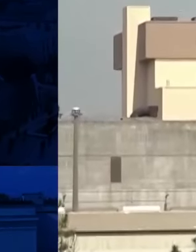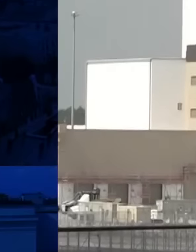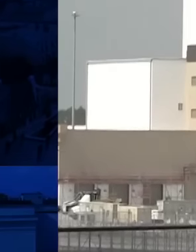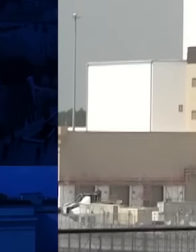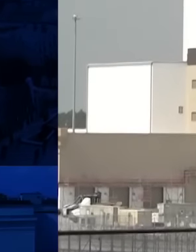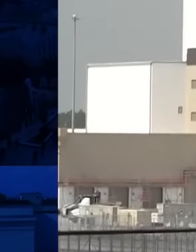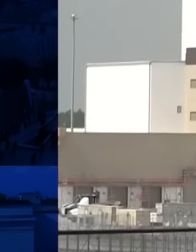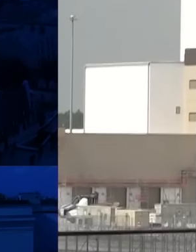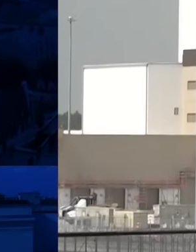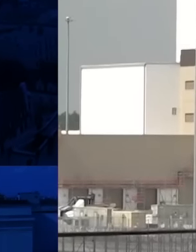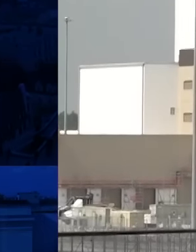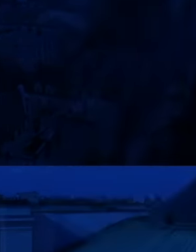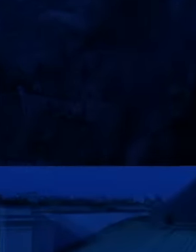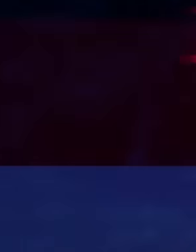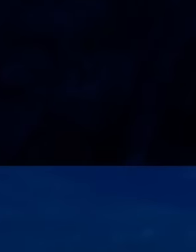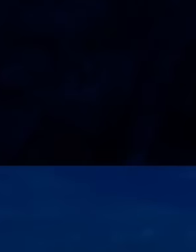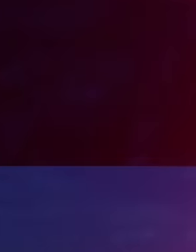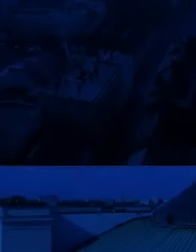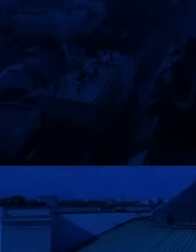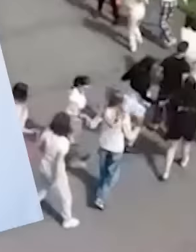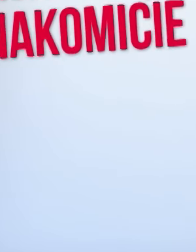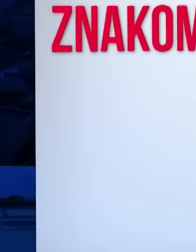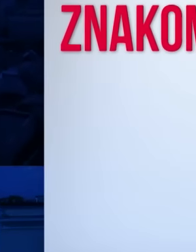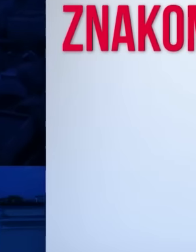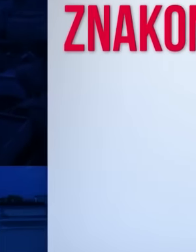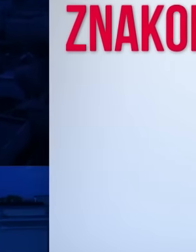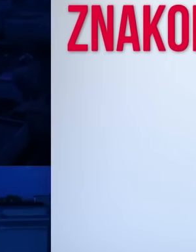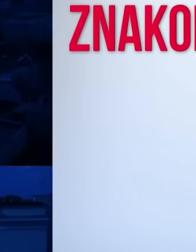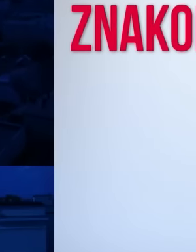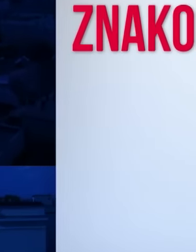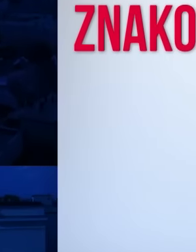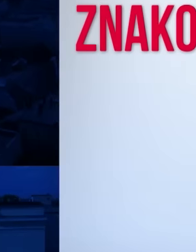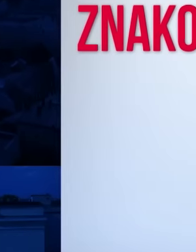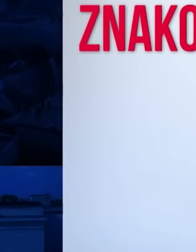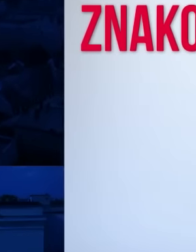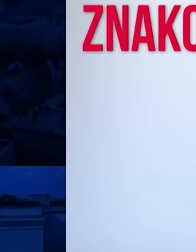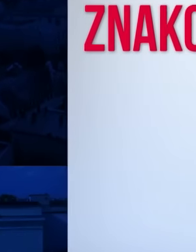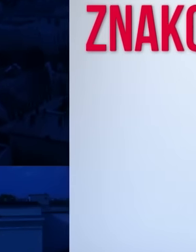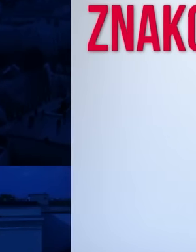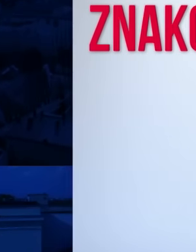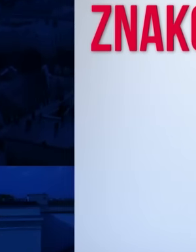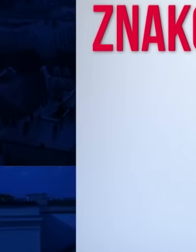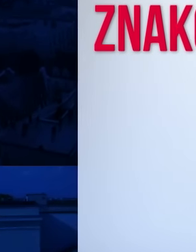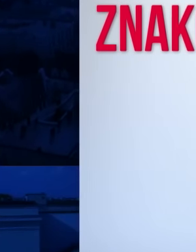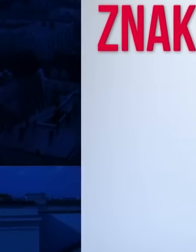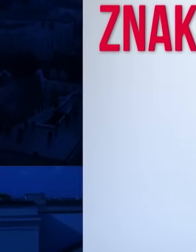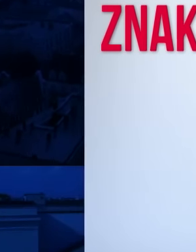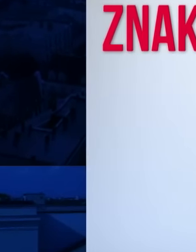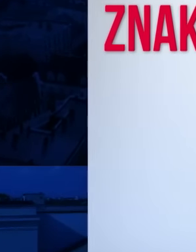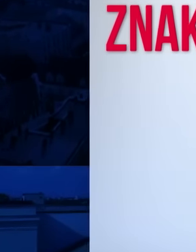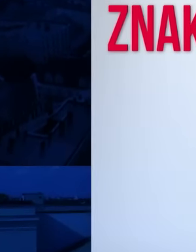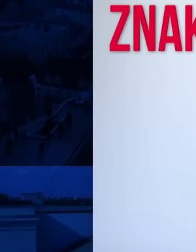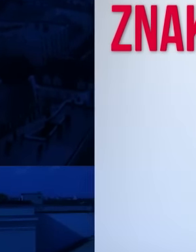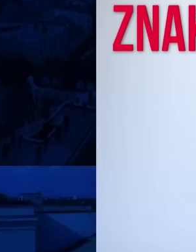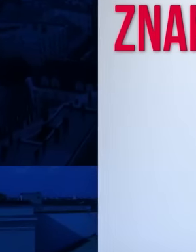tej właśnie otwartej w amerykańskim stanie Georgia uczniowie ze szkoły średniej w Olsztynie zatańczyli skocznik jak widać muzyka